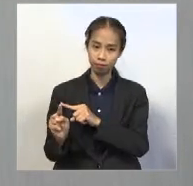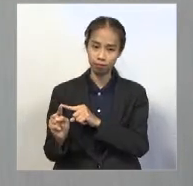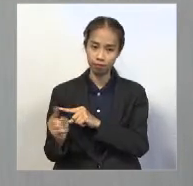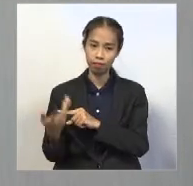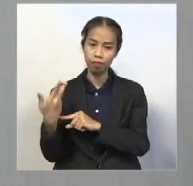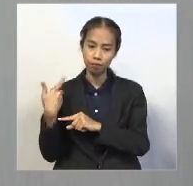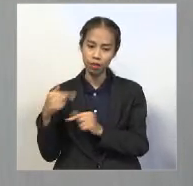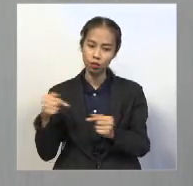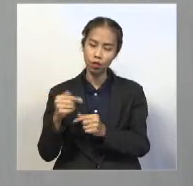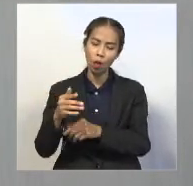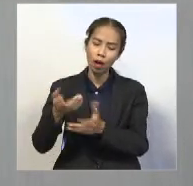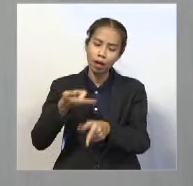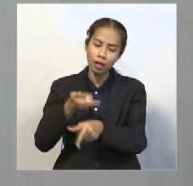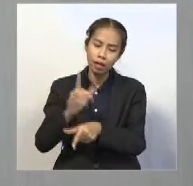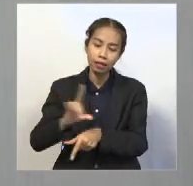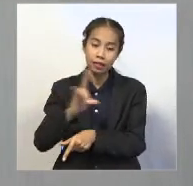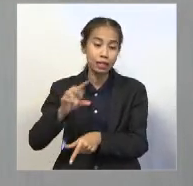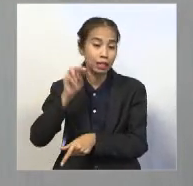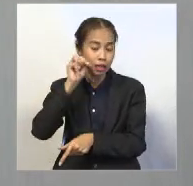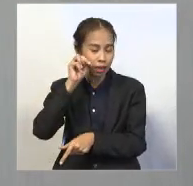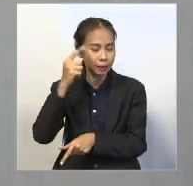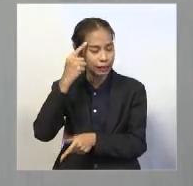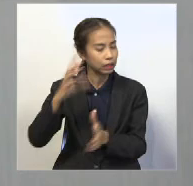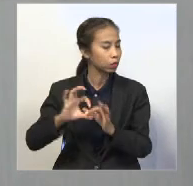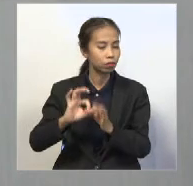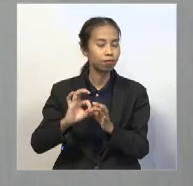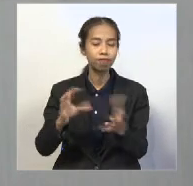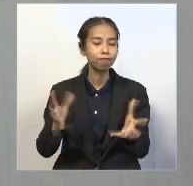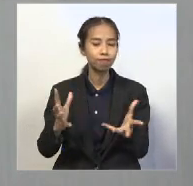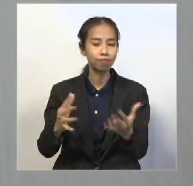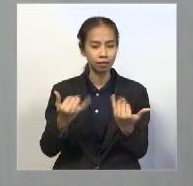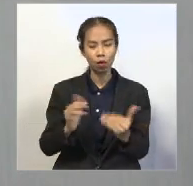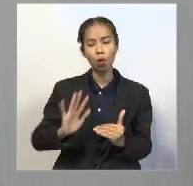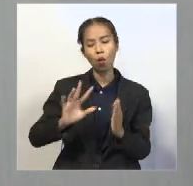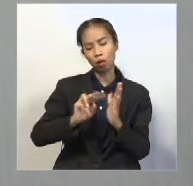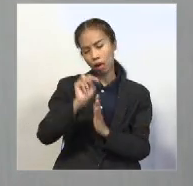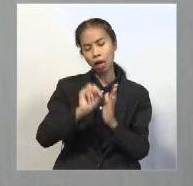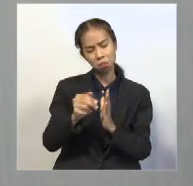ด้านการประมงปศุสัตว์ต่างๆก็ไม่น่าห่วงสำหรับปัจจุบันคือในของจังหวัดน่านถือ